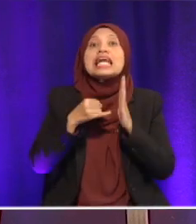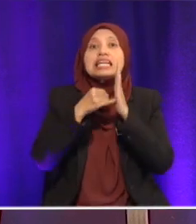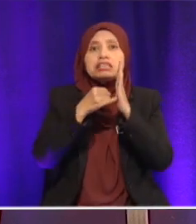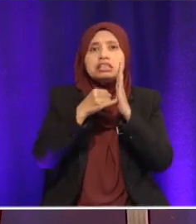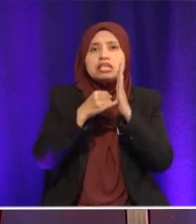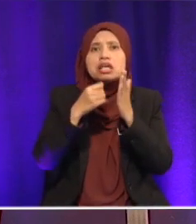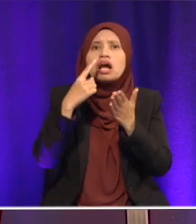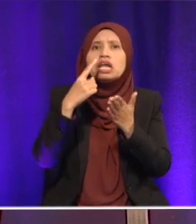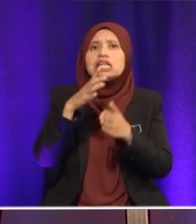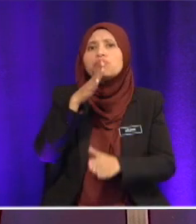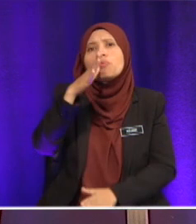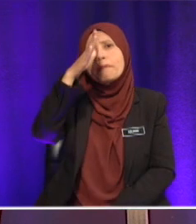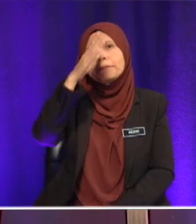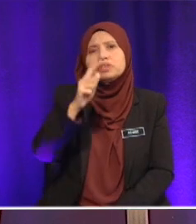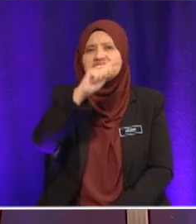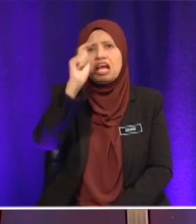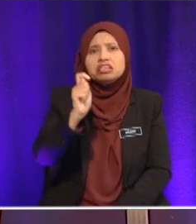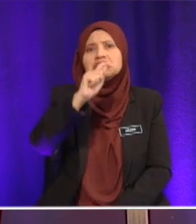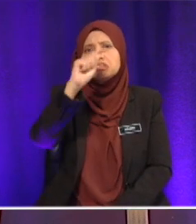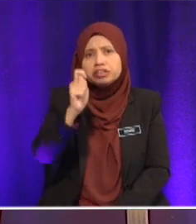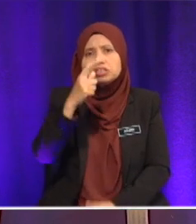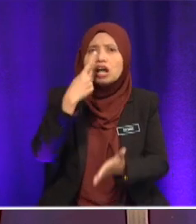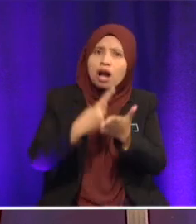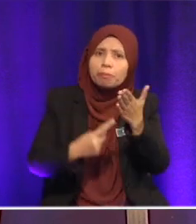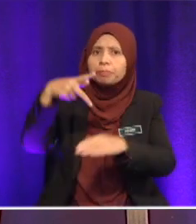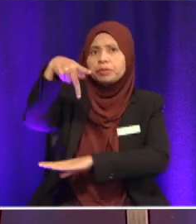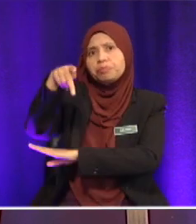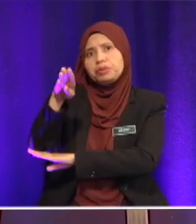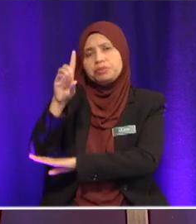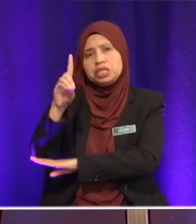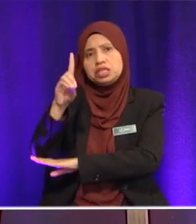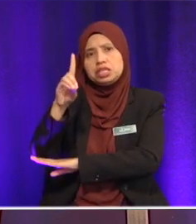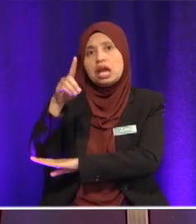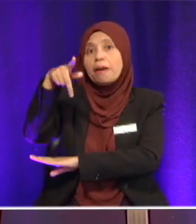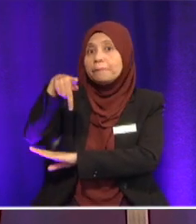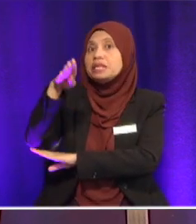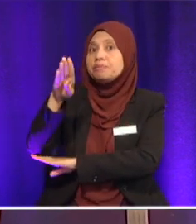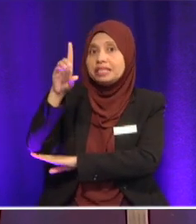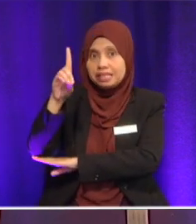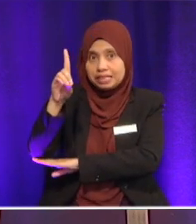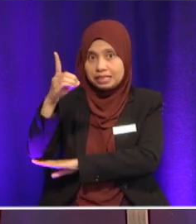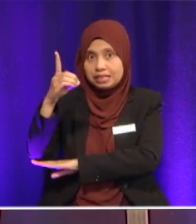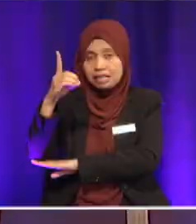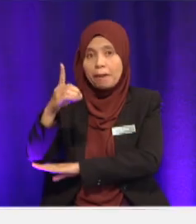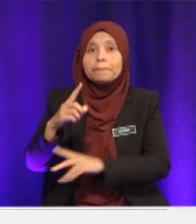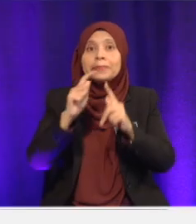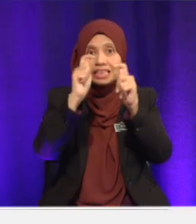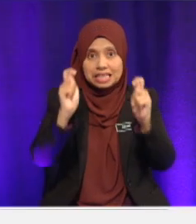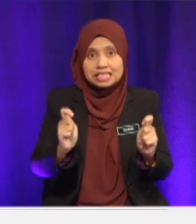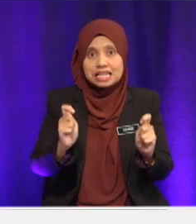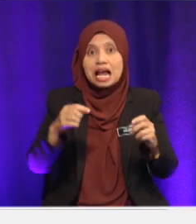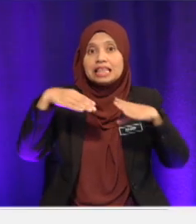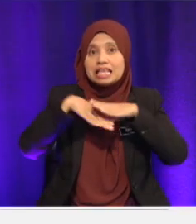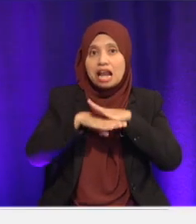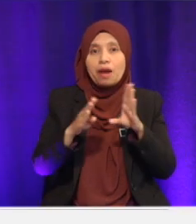Apakah itu PBD Apakah itu PBD PBD itu merupakan kita katakan penaksiran dalam